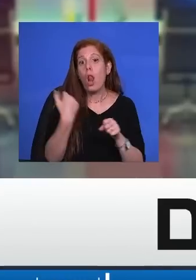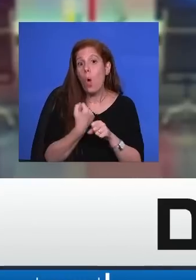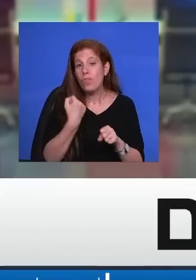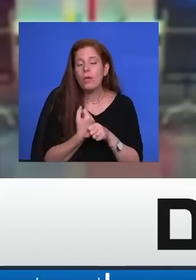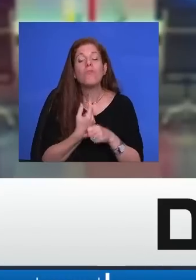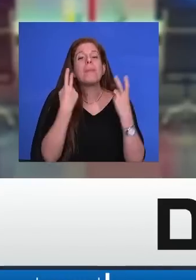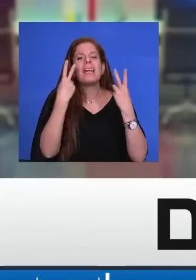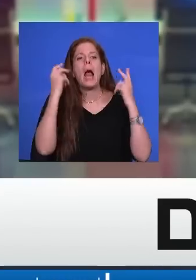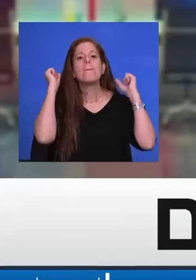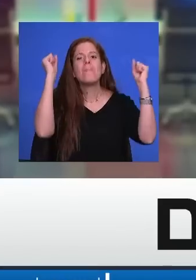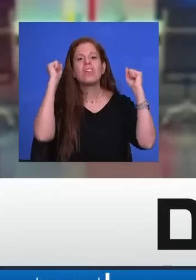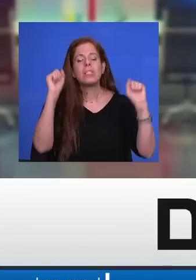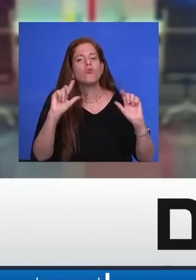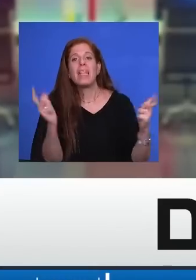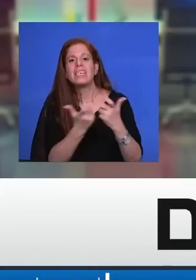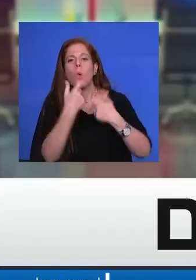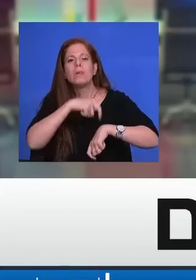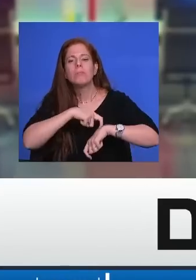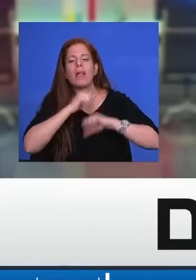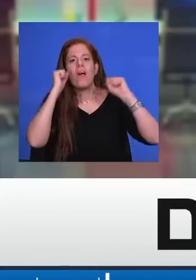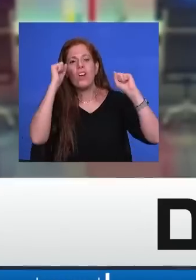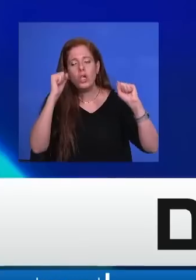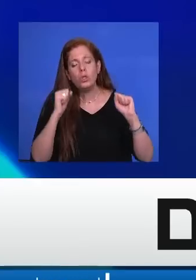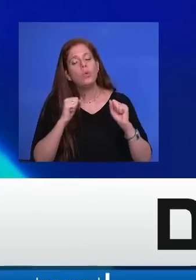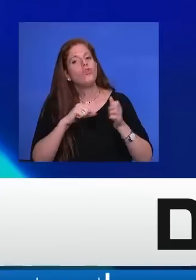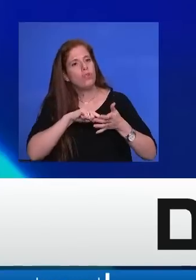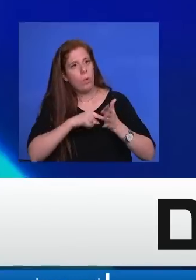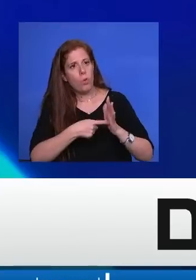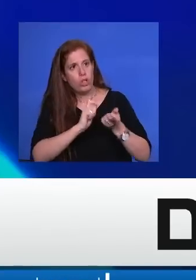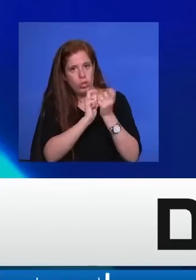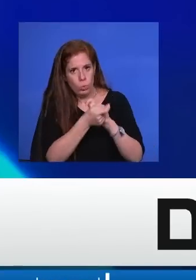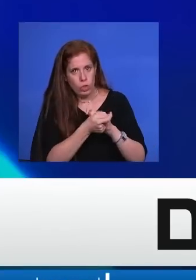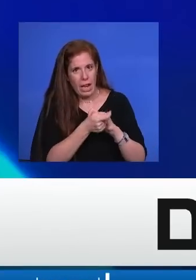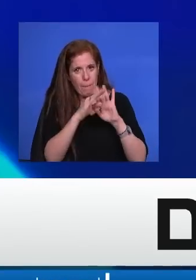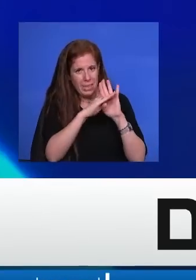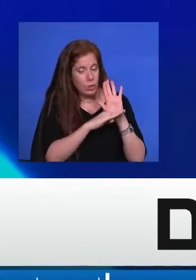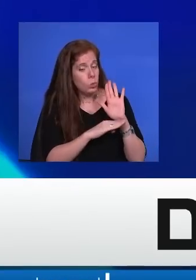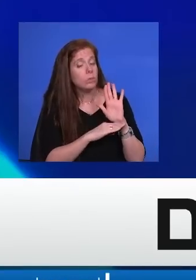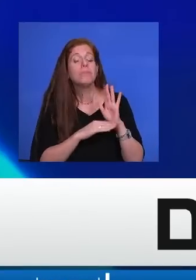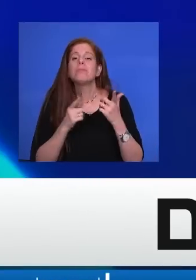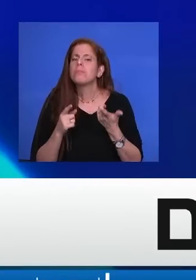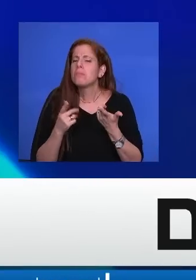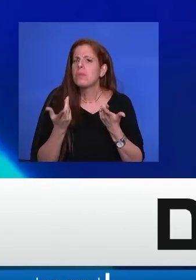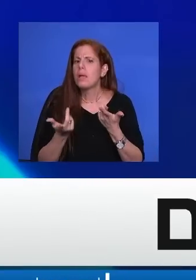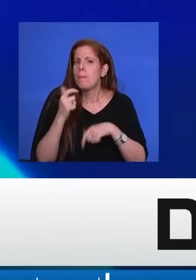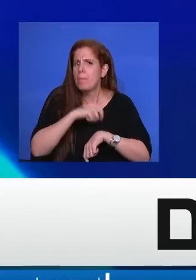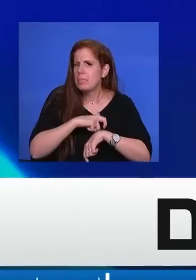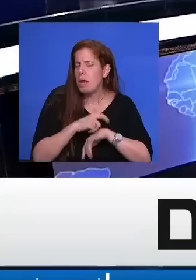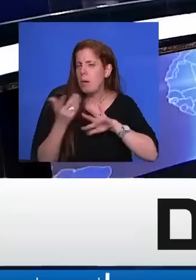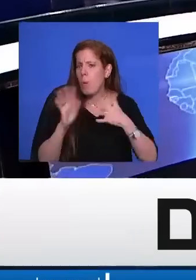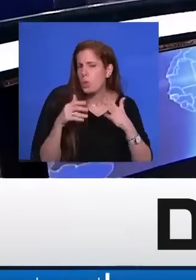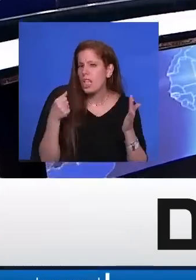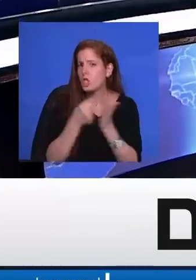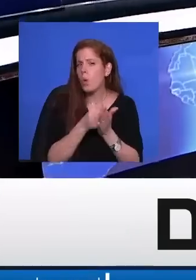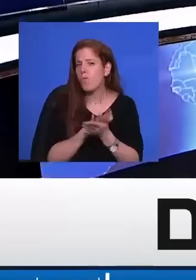מפגינים שנעצרו בזמן ההפגנות שהובילו לשינוי המדיניות. שלום מיכל רשף. בזמן פחות או יותר סוף נובמבר,